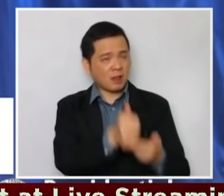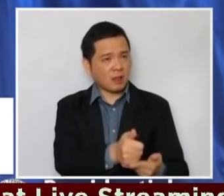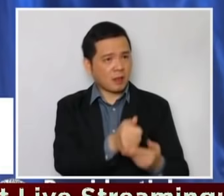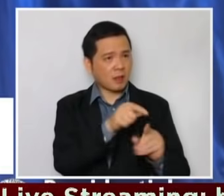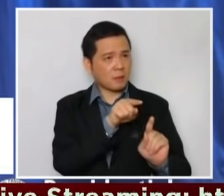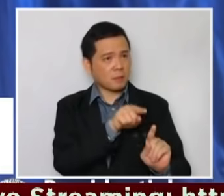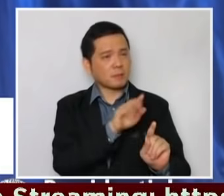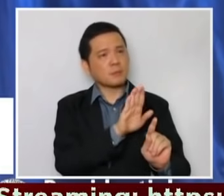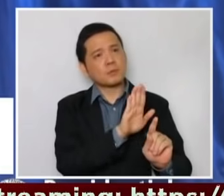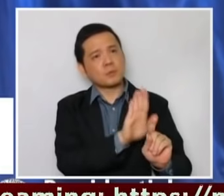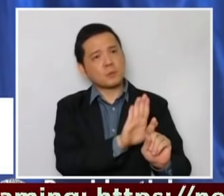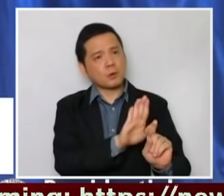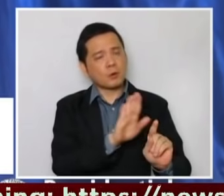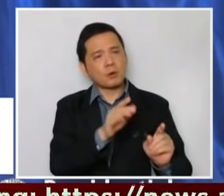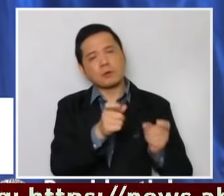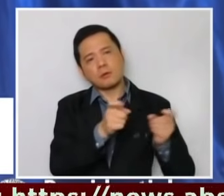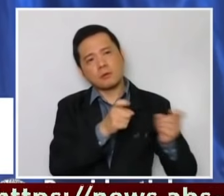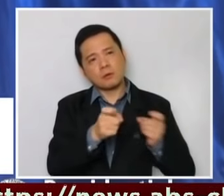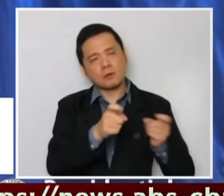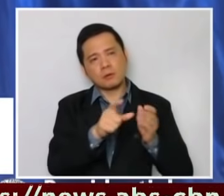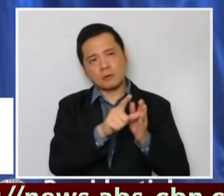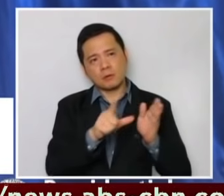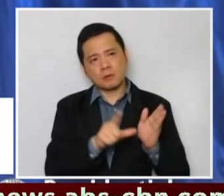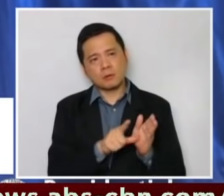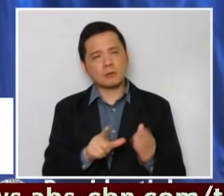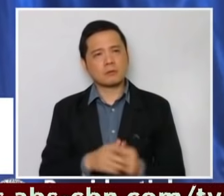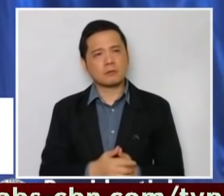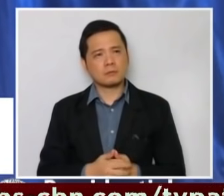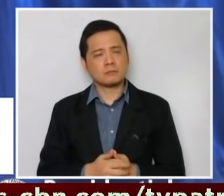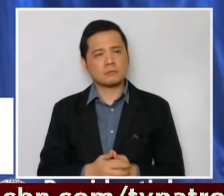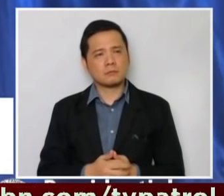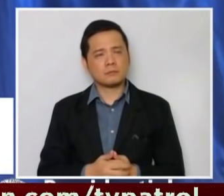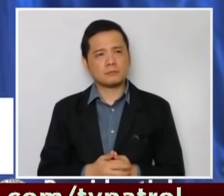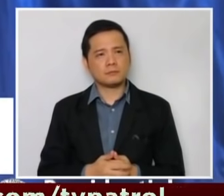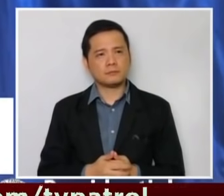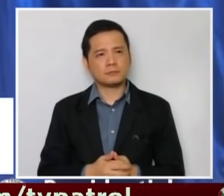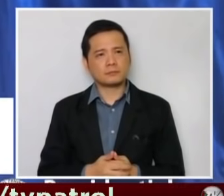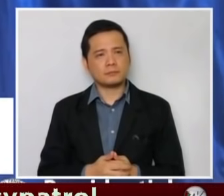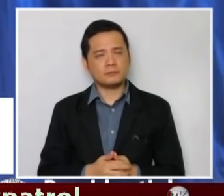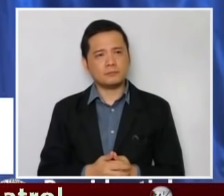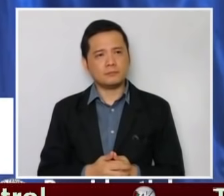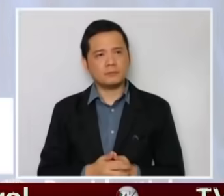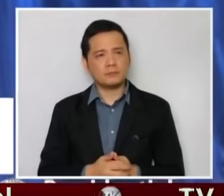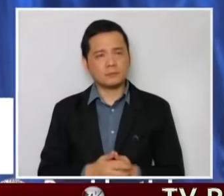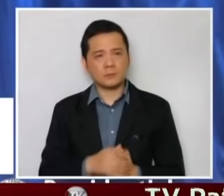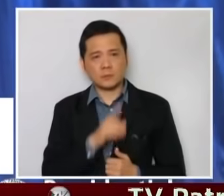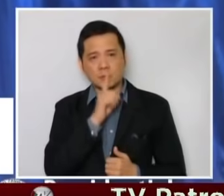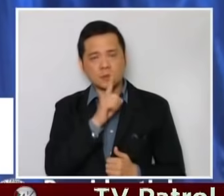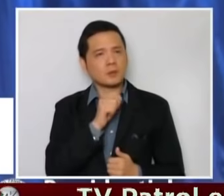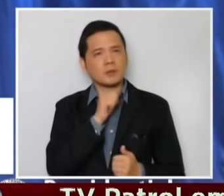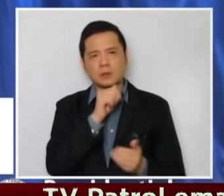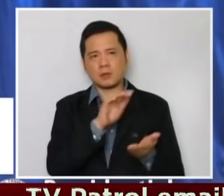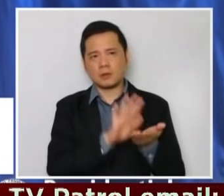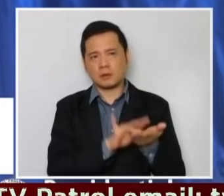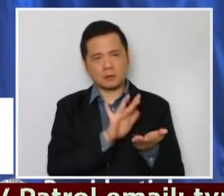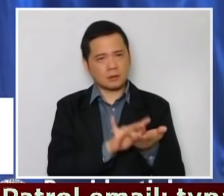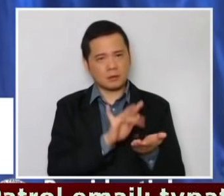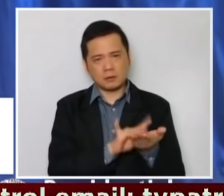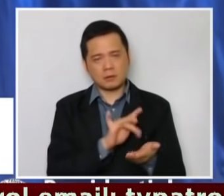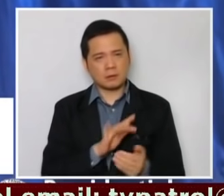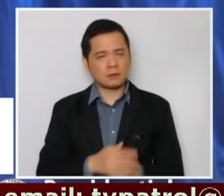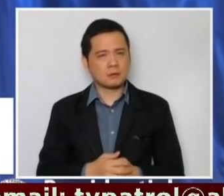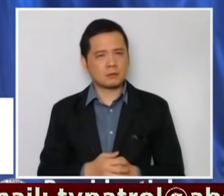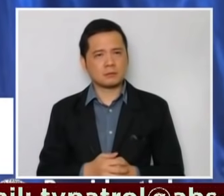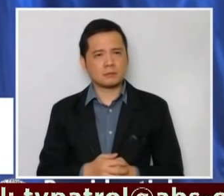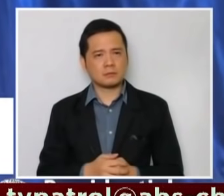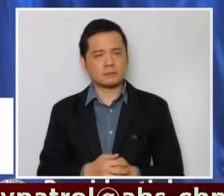legislation. Baka yung inyong in aid maging first aid yan. Kung i-cite kayo